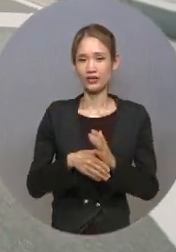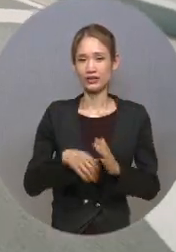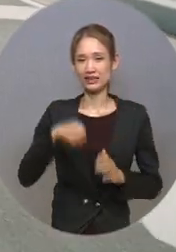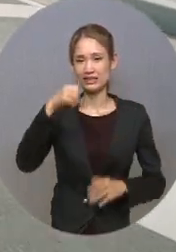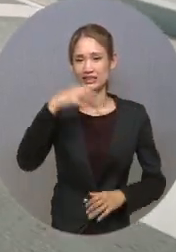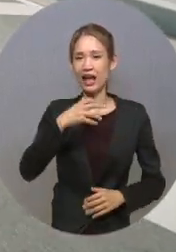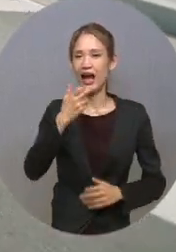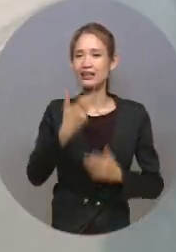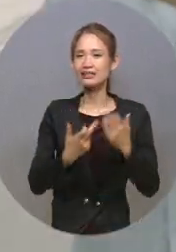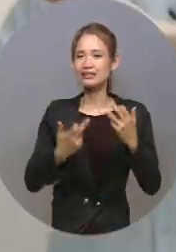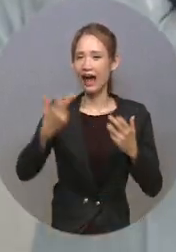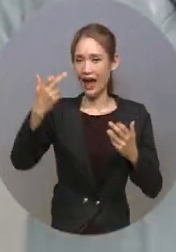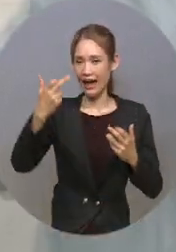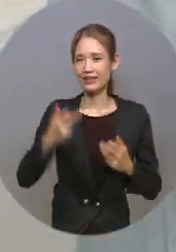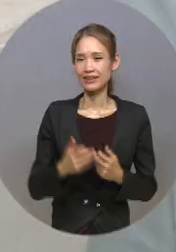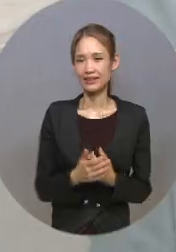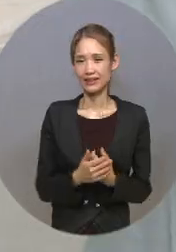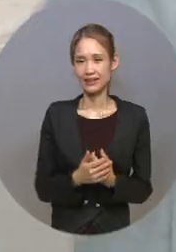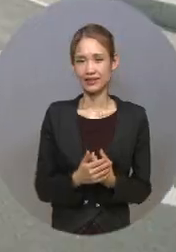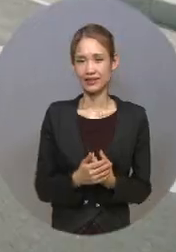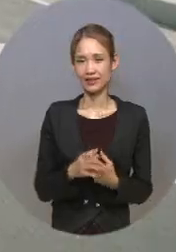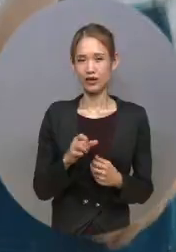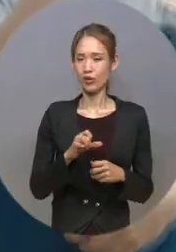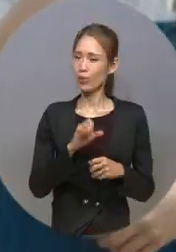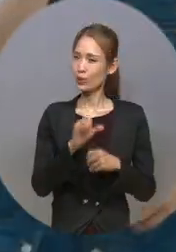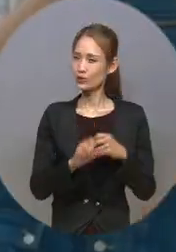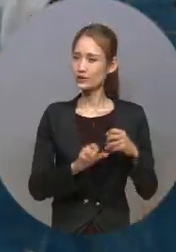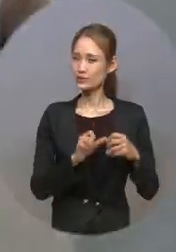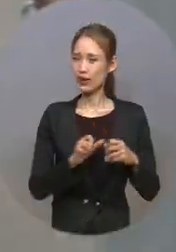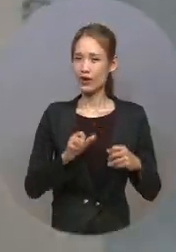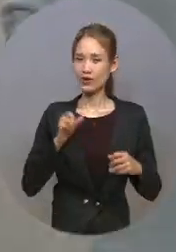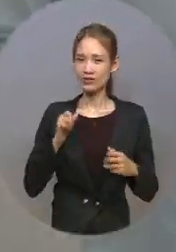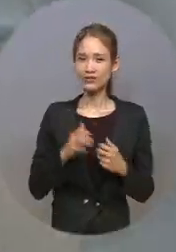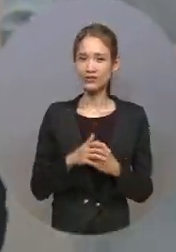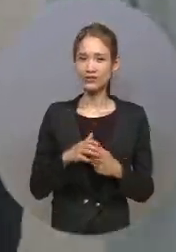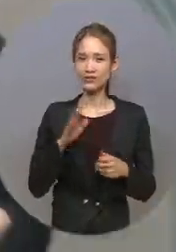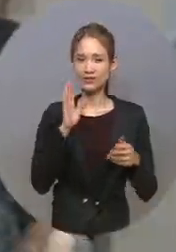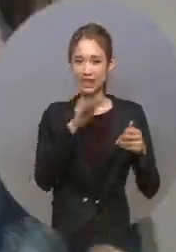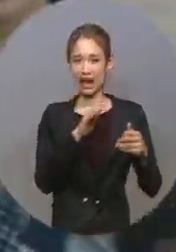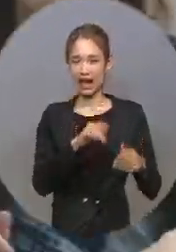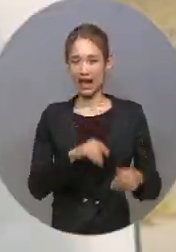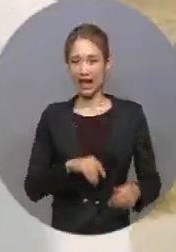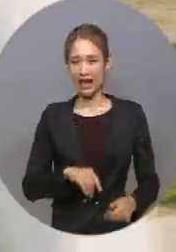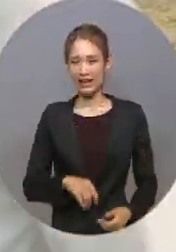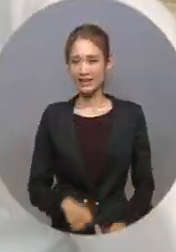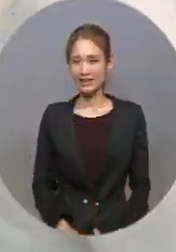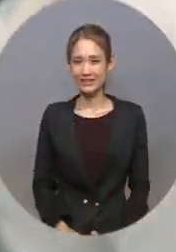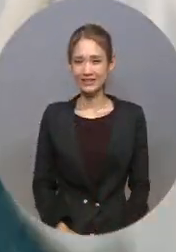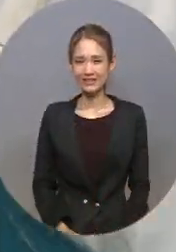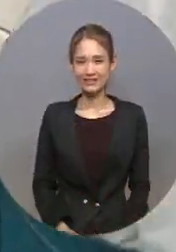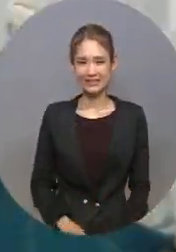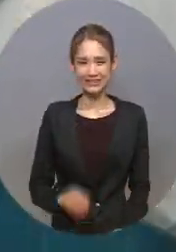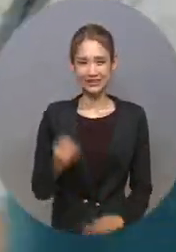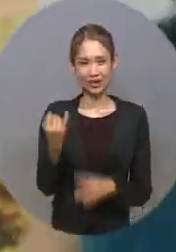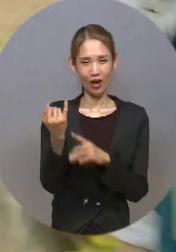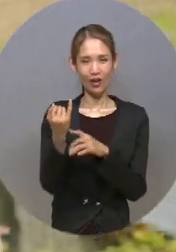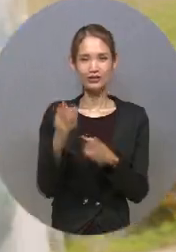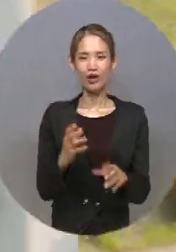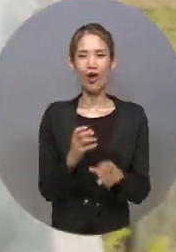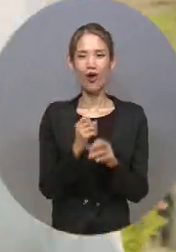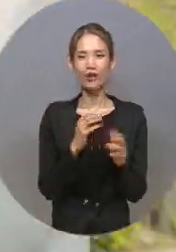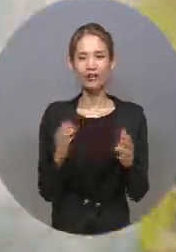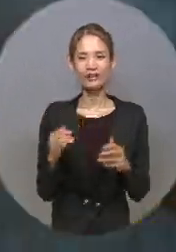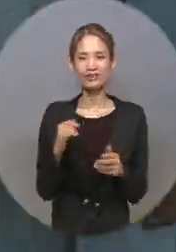산이었어요. 산. 숲속이었... 50년 전, 50년 전쯤에 야, 마. 죄송합니다. 추리야, 정리 좀 해줘.